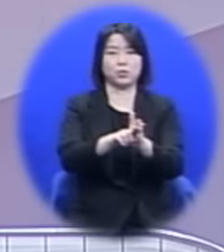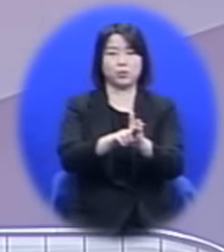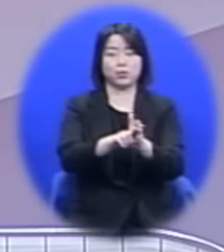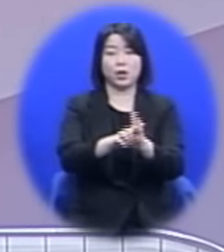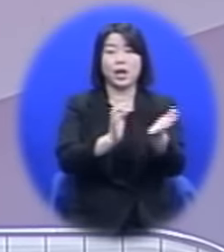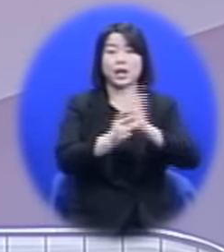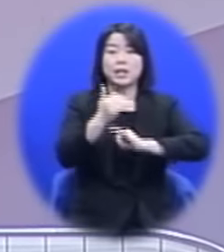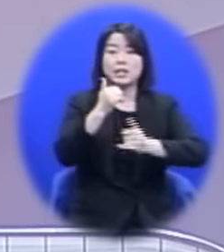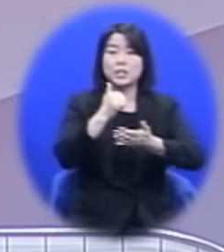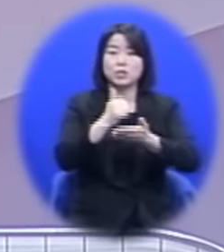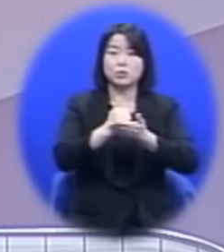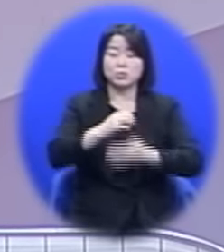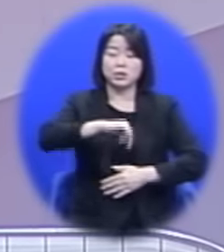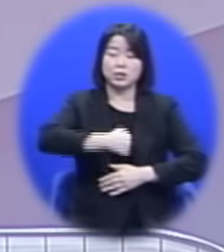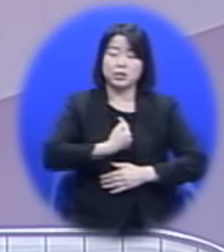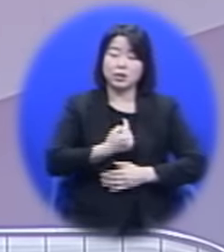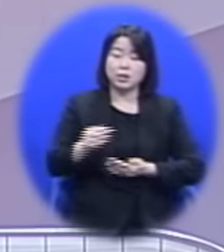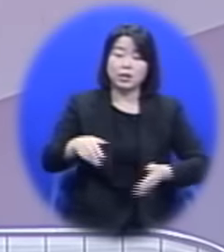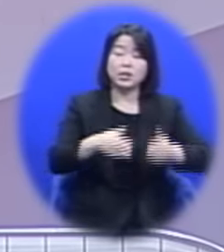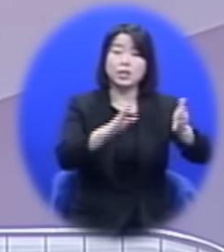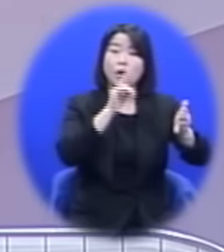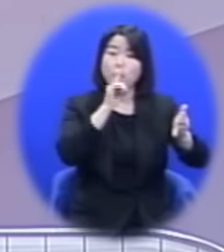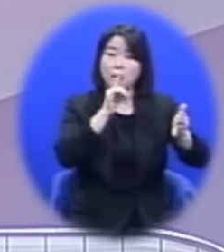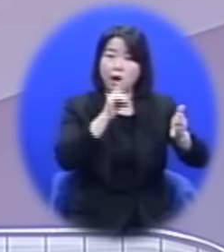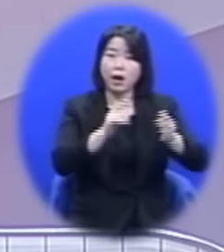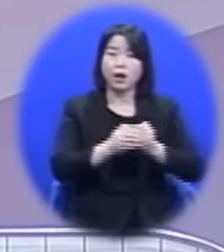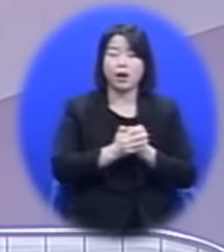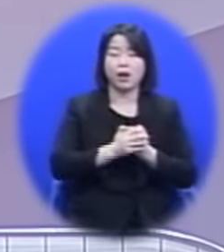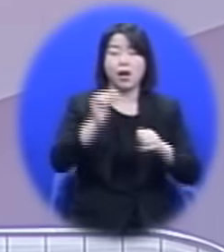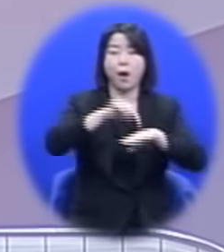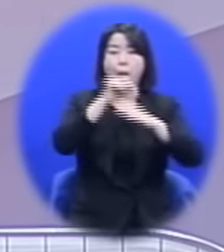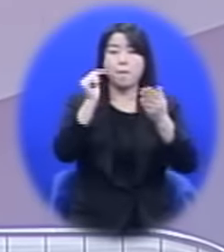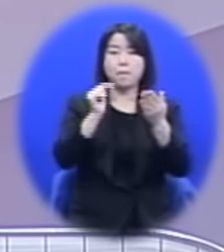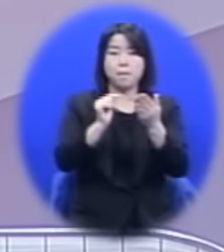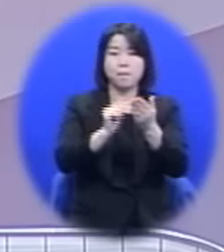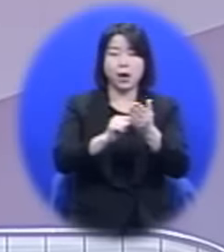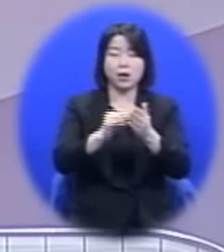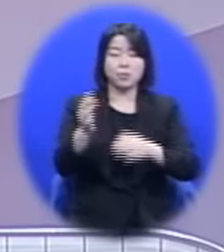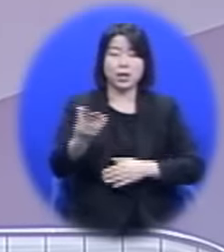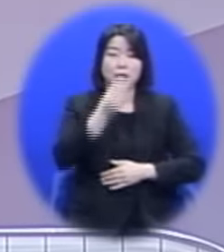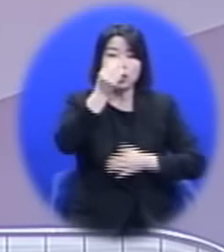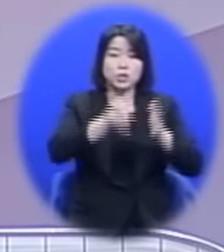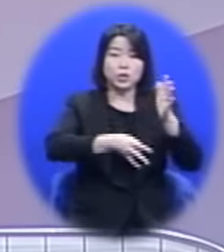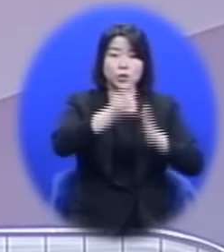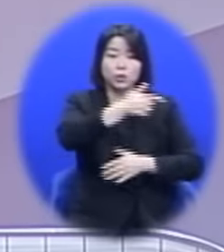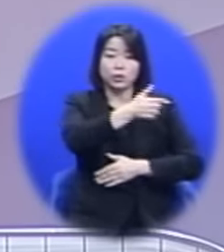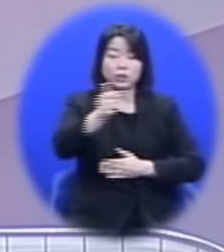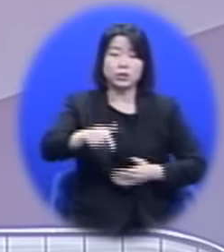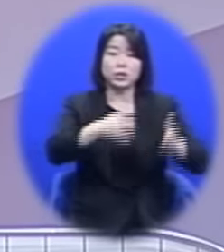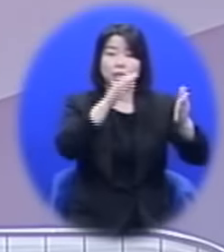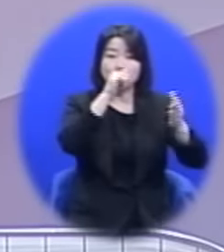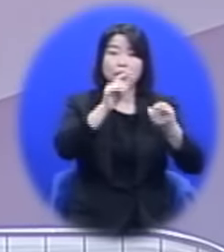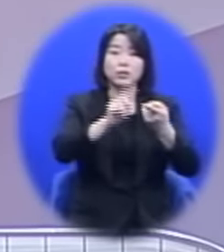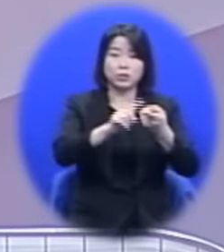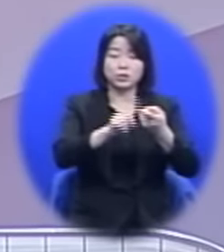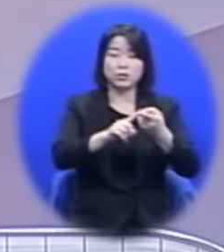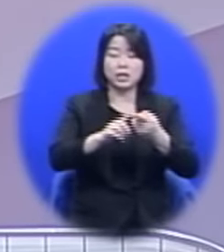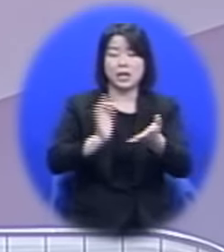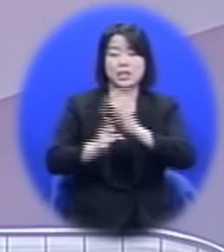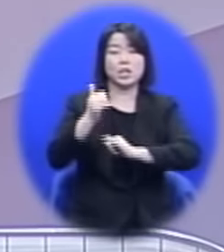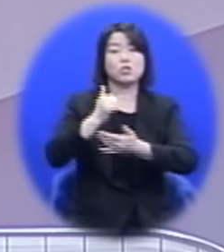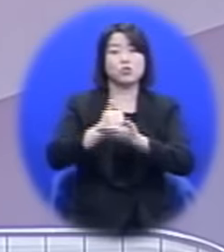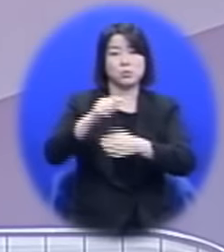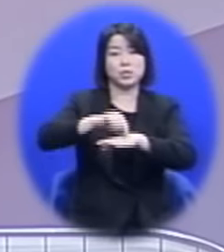예수님이 당신이 길이라고 하셨어요. 마음의 시온의 대로가 있다는 말은 예수님이 내 마음에 계시다는